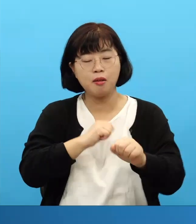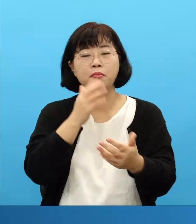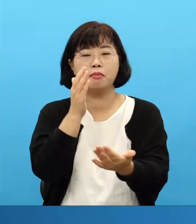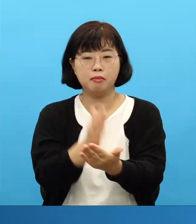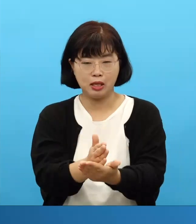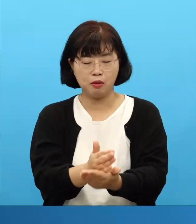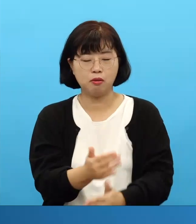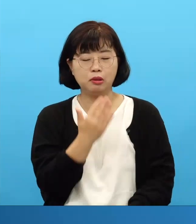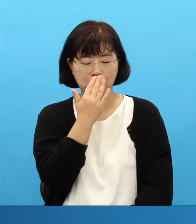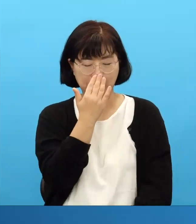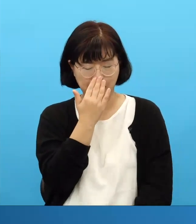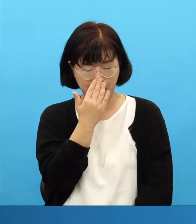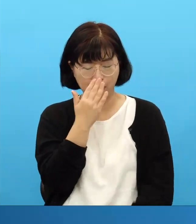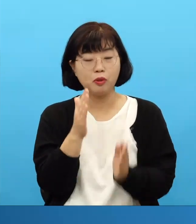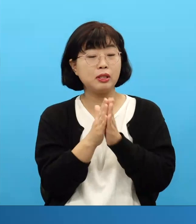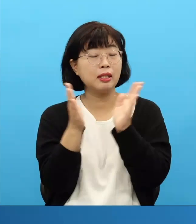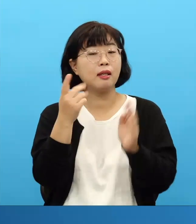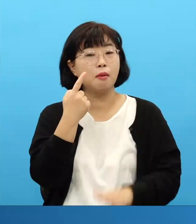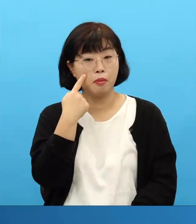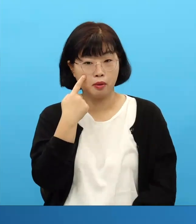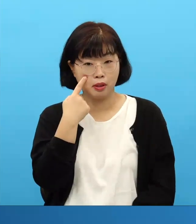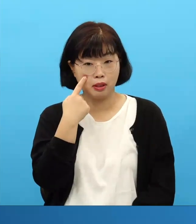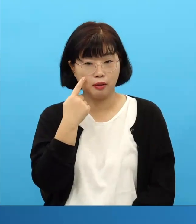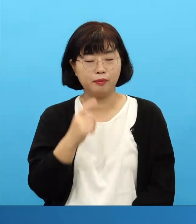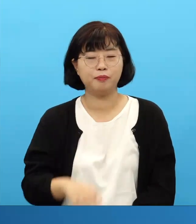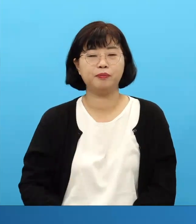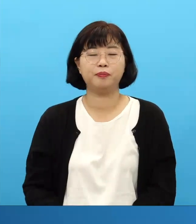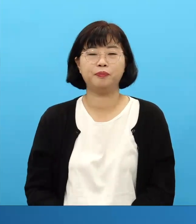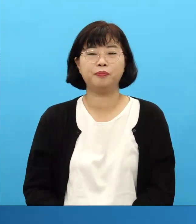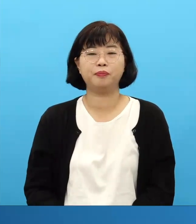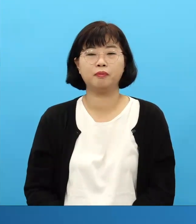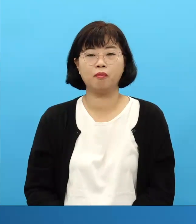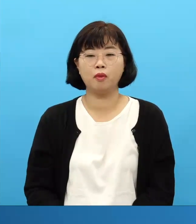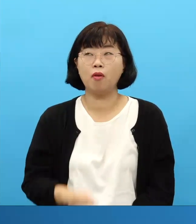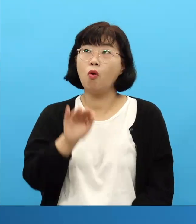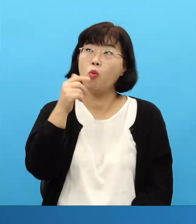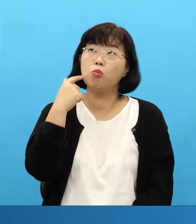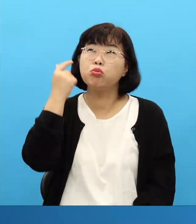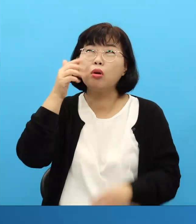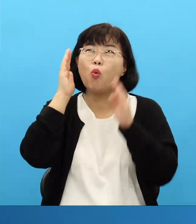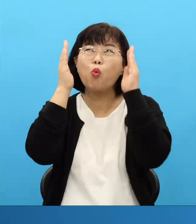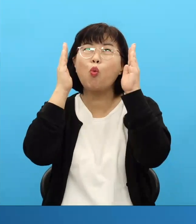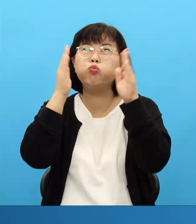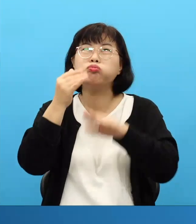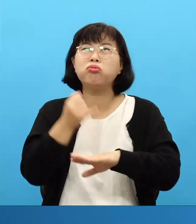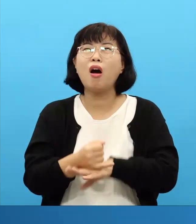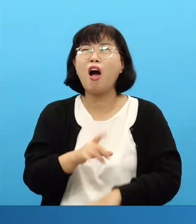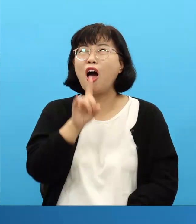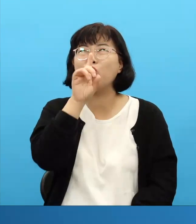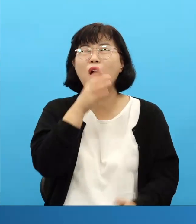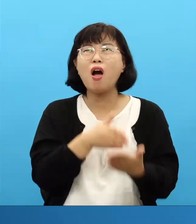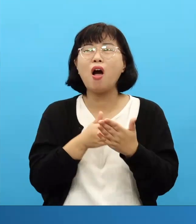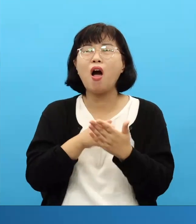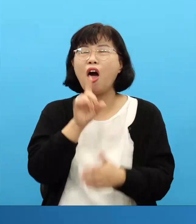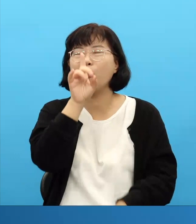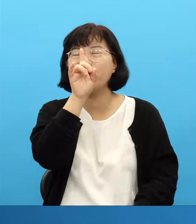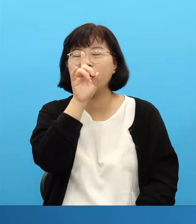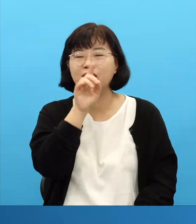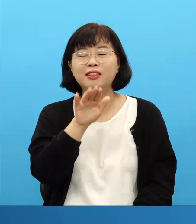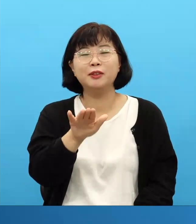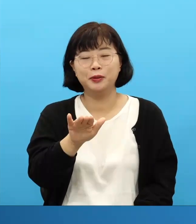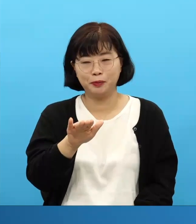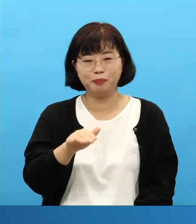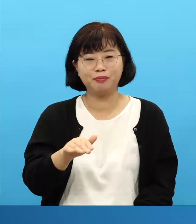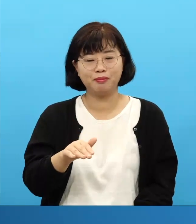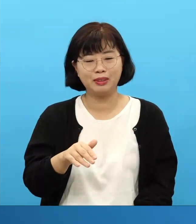begin anew. 나는 공부가 안 된다. 조금 더 가장하면 돼. 딱 이제 처음부터 새로 시작해. And so, you're not doing well in your studies. Don't try to add any hot